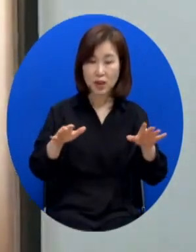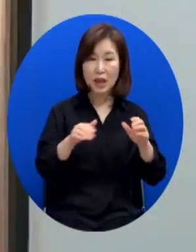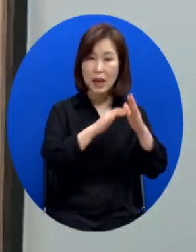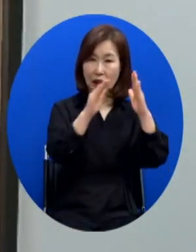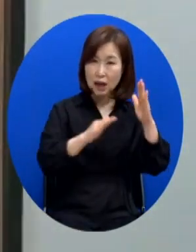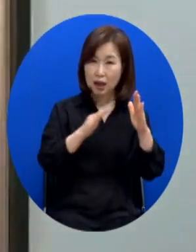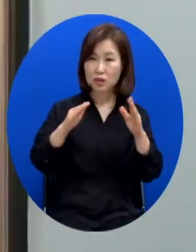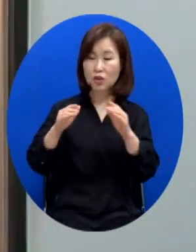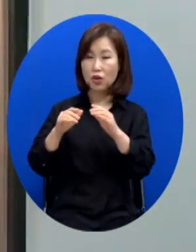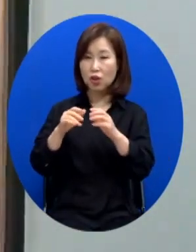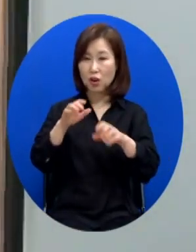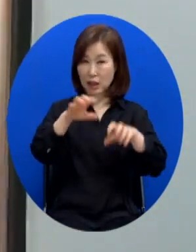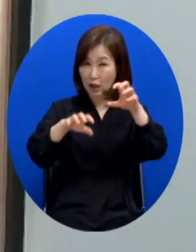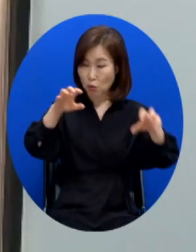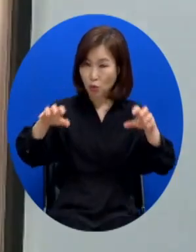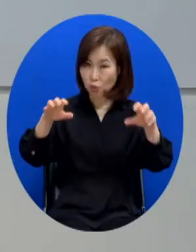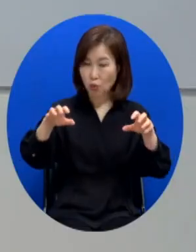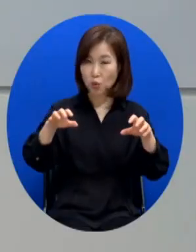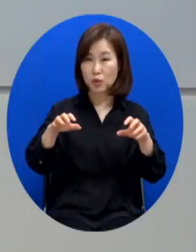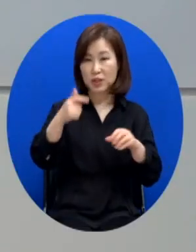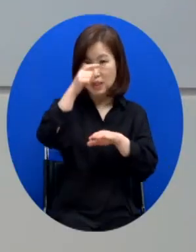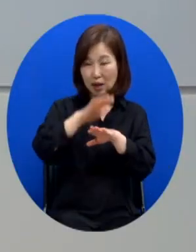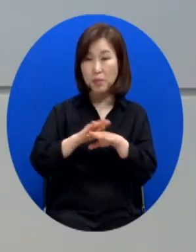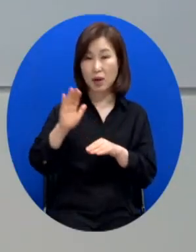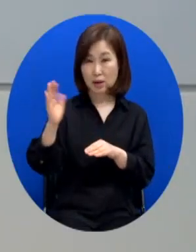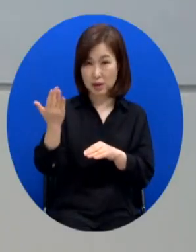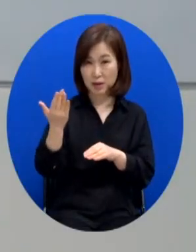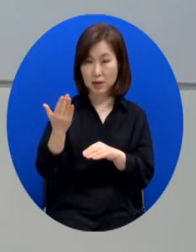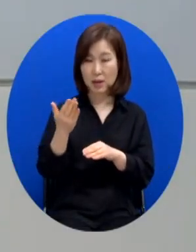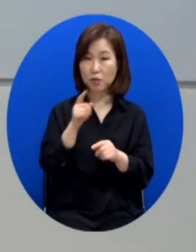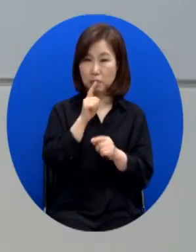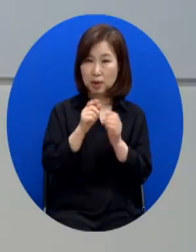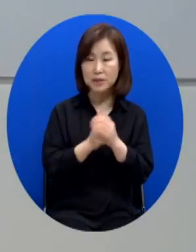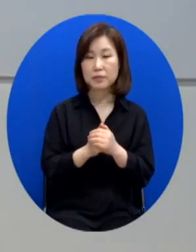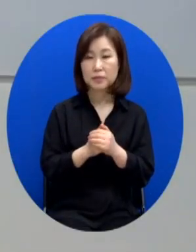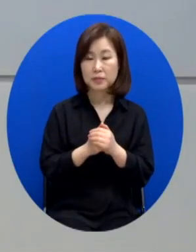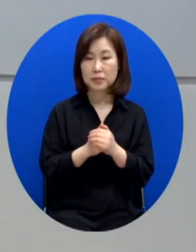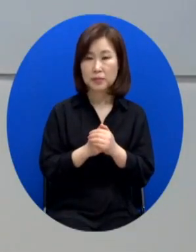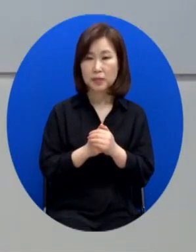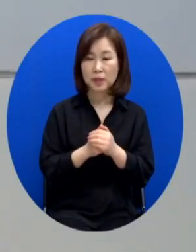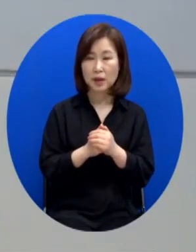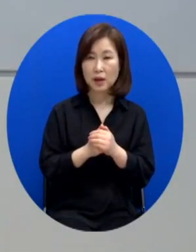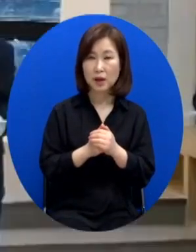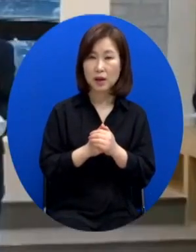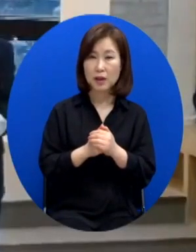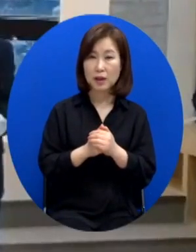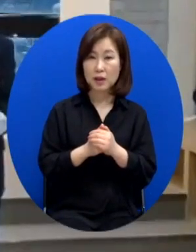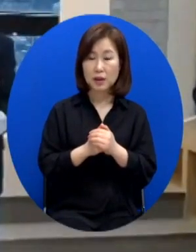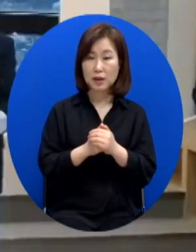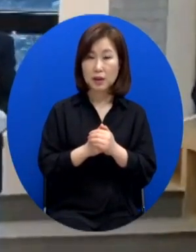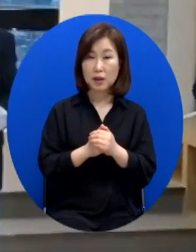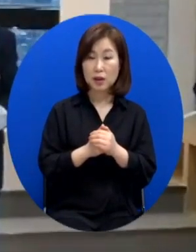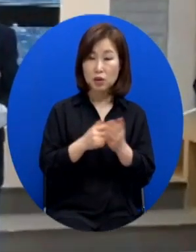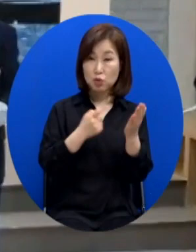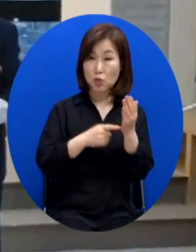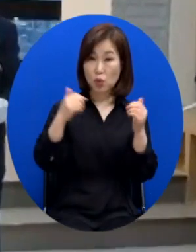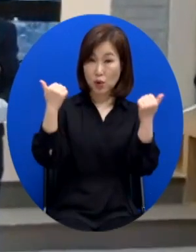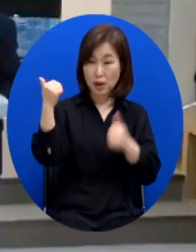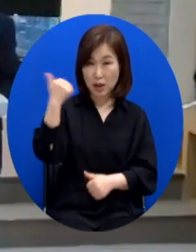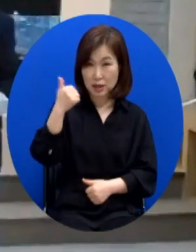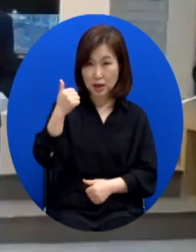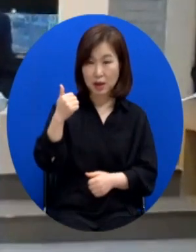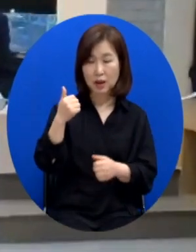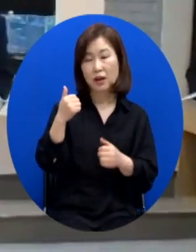그 안에서 생명력이 나와야 한다고 강조했습니다. 기독교 대한선결교회 국내선교위원회는 총회장 중점